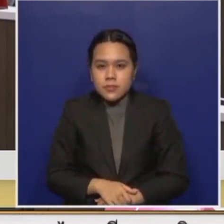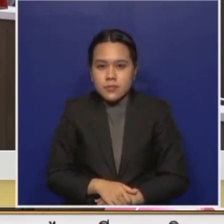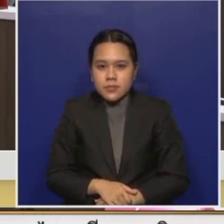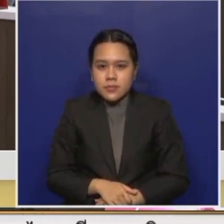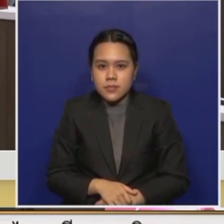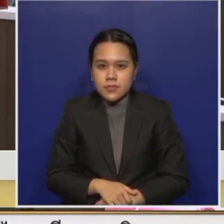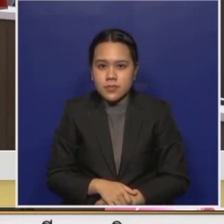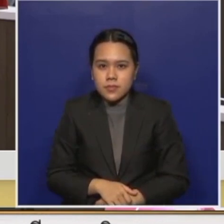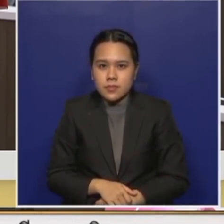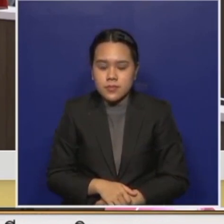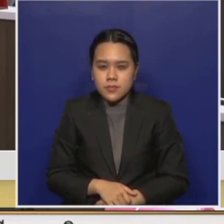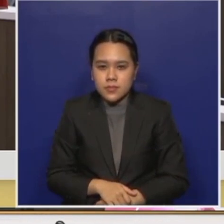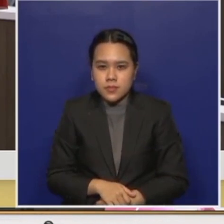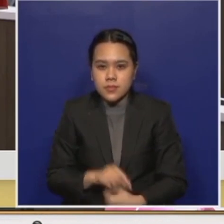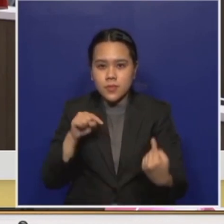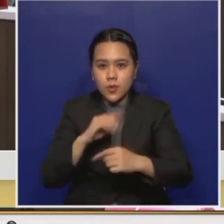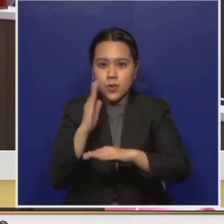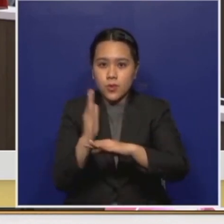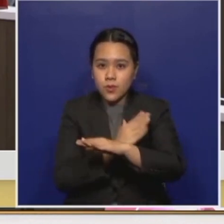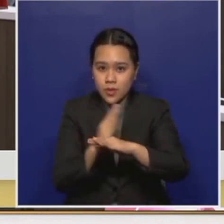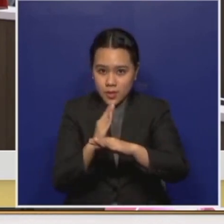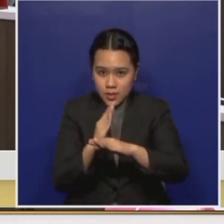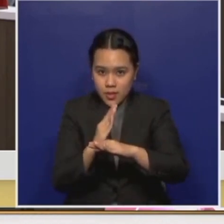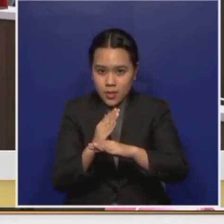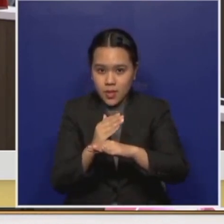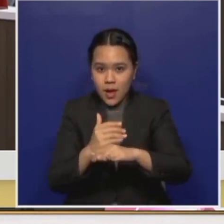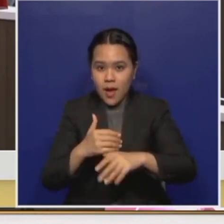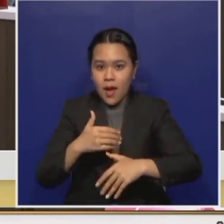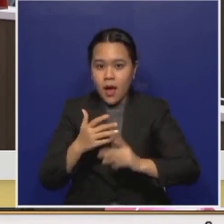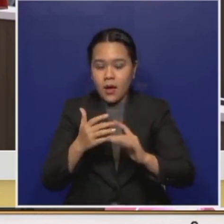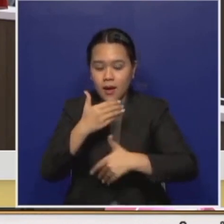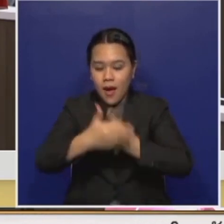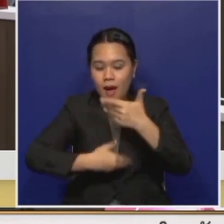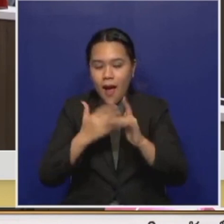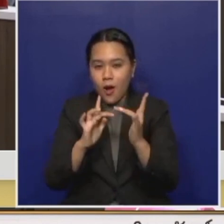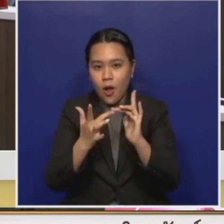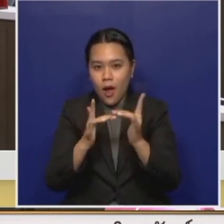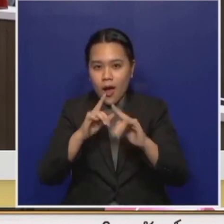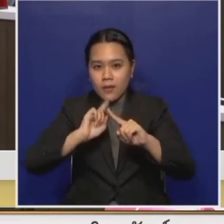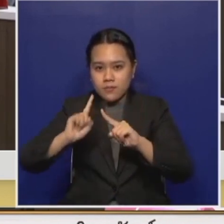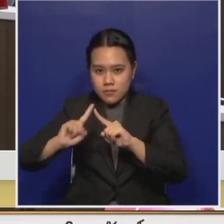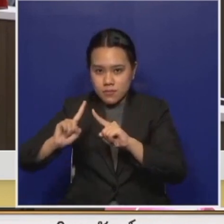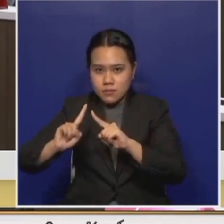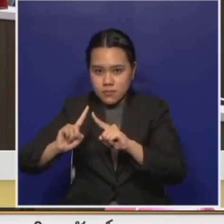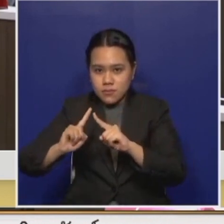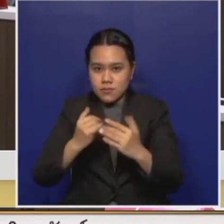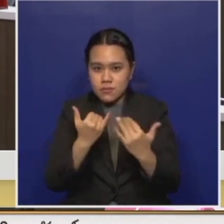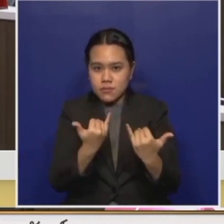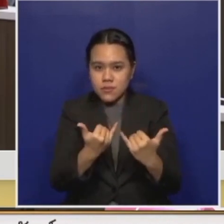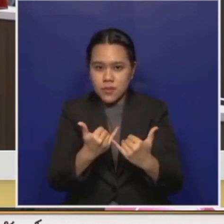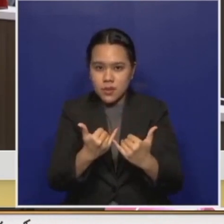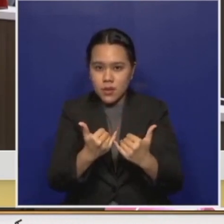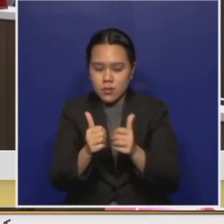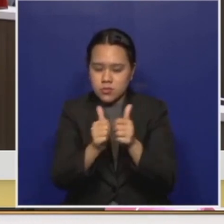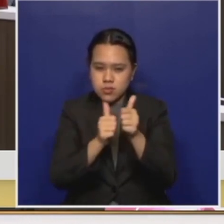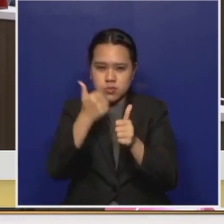ธุรกิจออนไน์ ค้าขายออนไน์ที่จะเป็นโอกาส